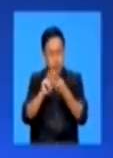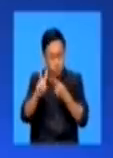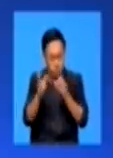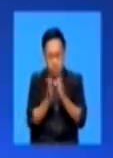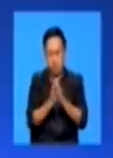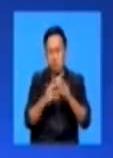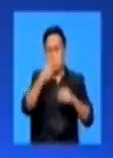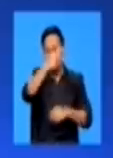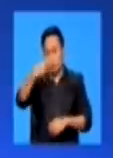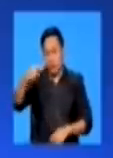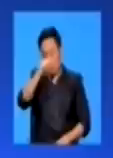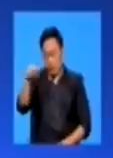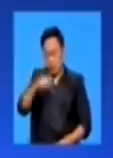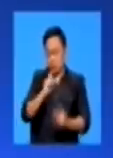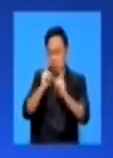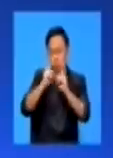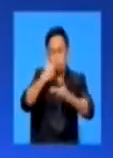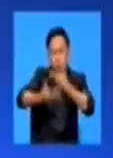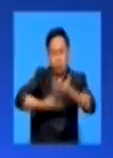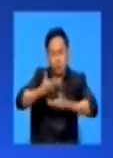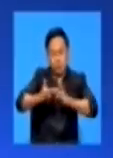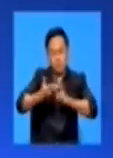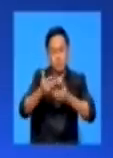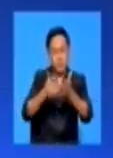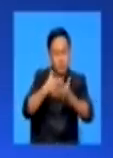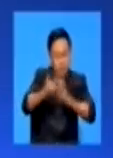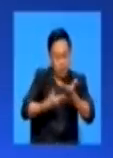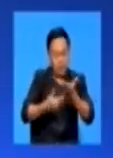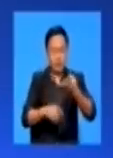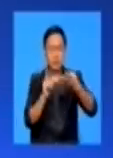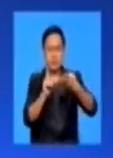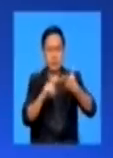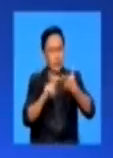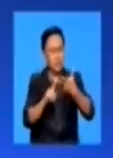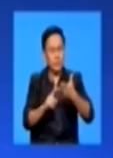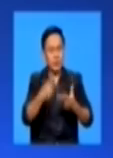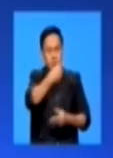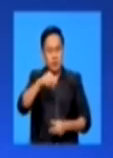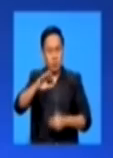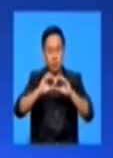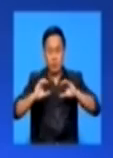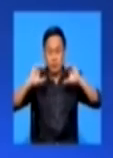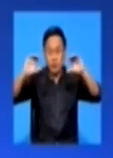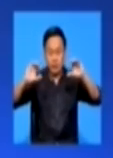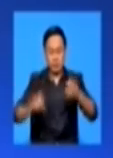แต่อันที่3ก็ภาษาอังกฤษสำหรับข้าราชการอันที่4ก็เป็นภาษาอังกฤษสำหรับ